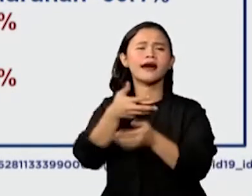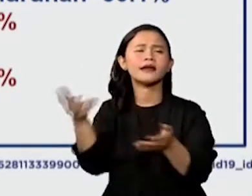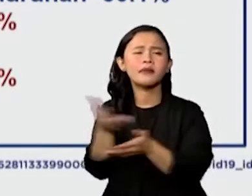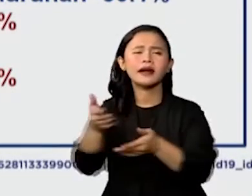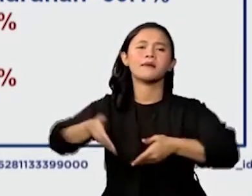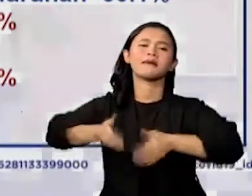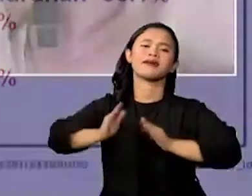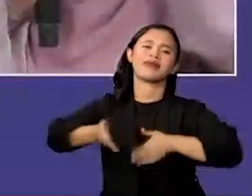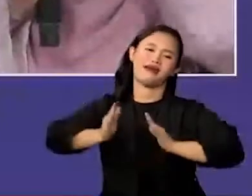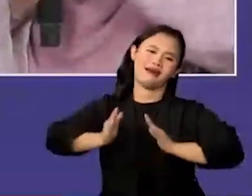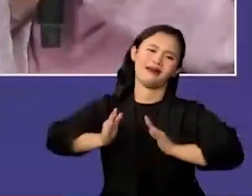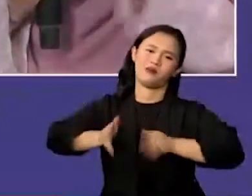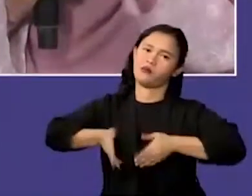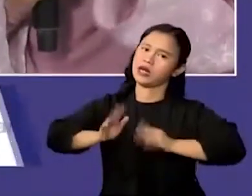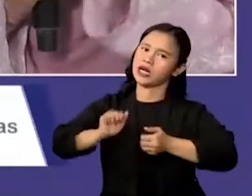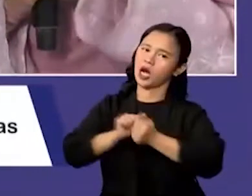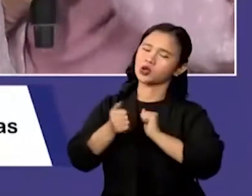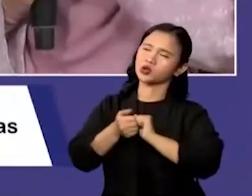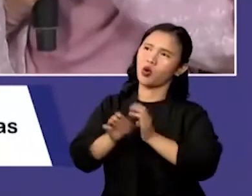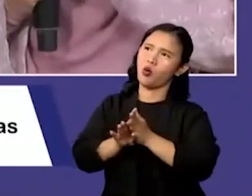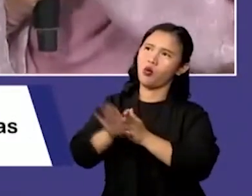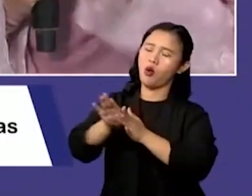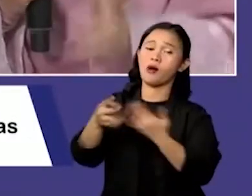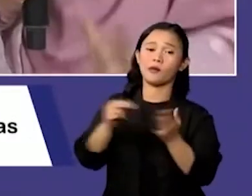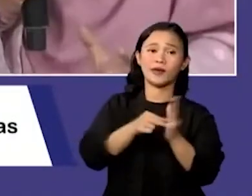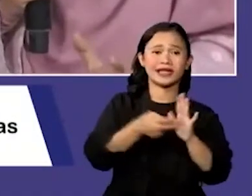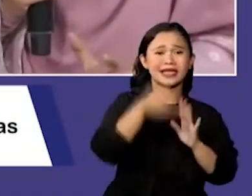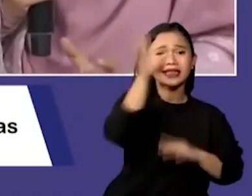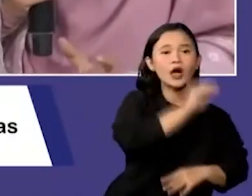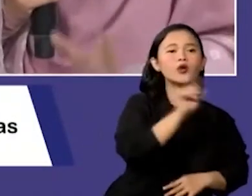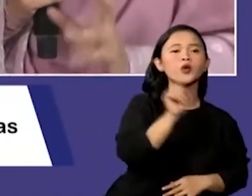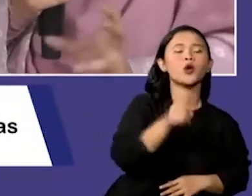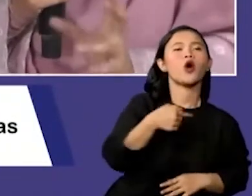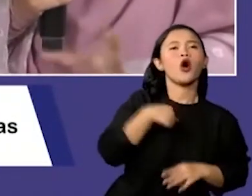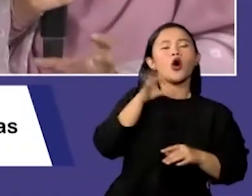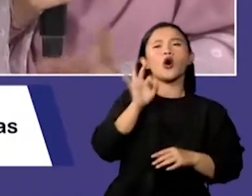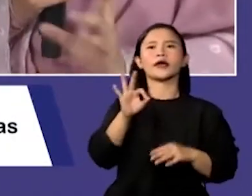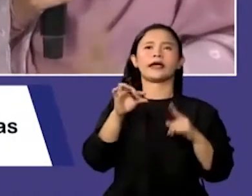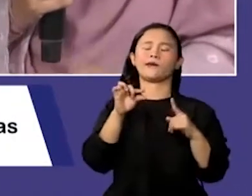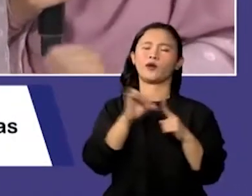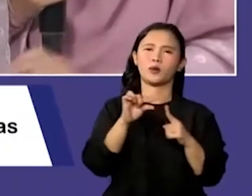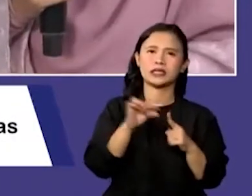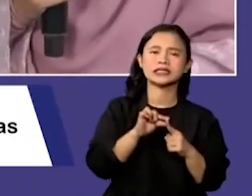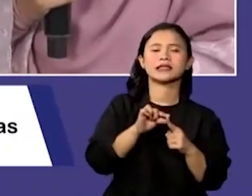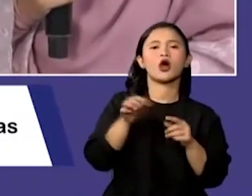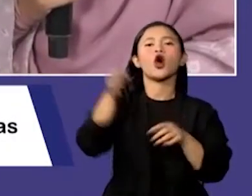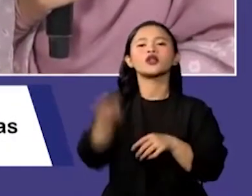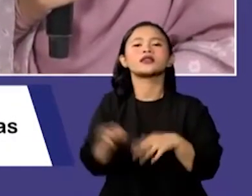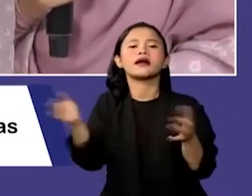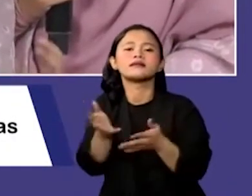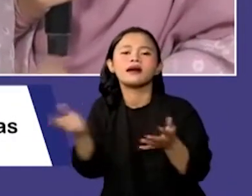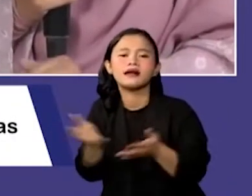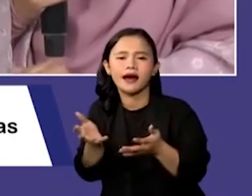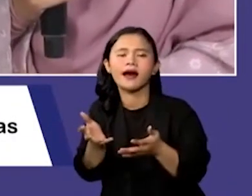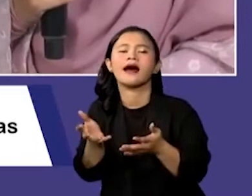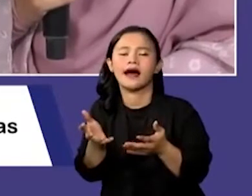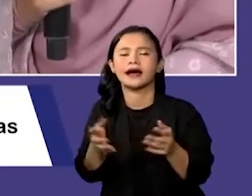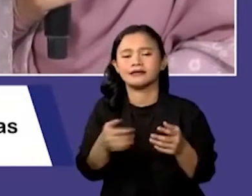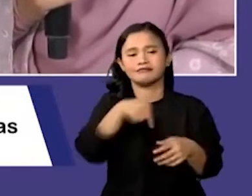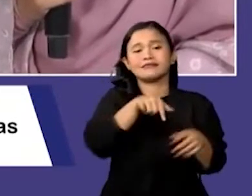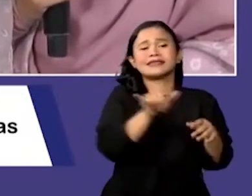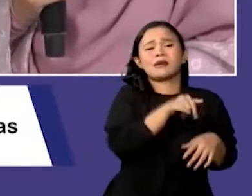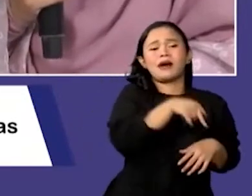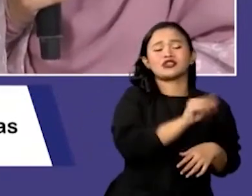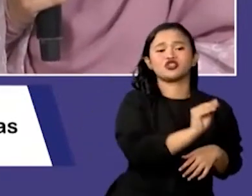Kota Medan. Jadi kita juga harus tahu di mana harus kita berfokusnya nih untuk melihat penanganan kasus yang ada. DKI Jakarta